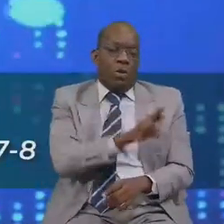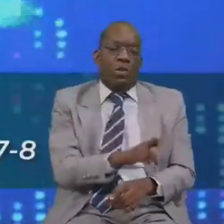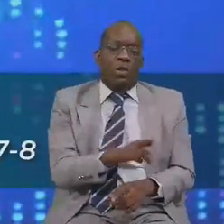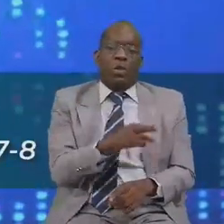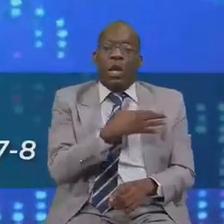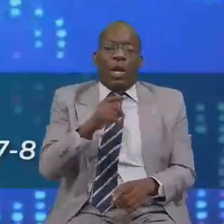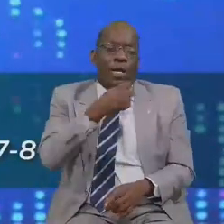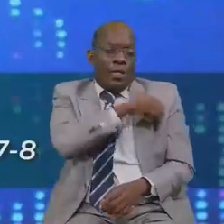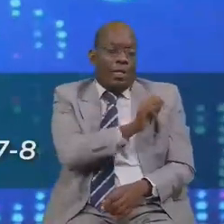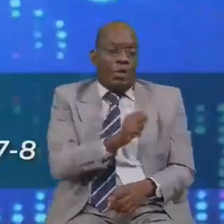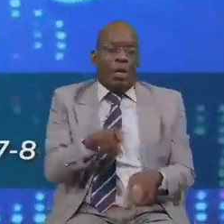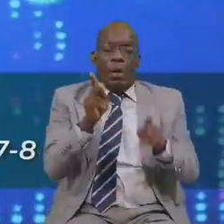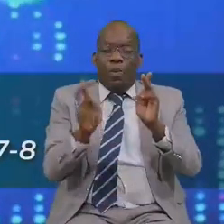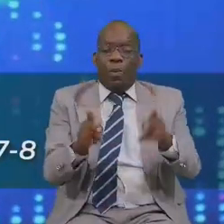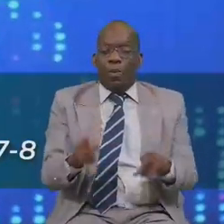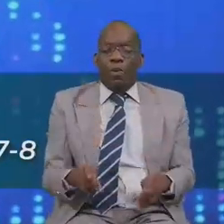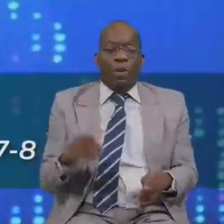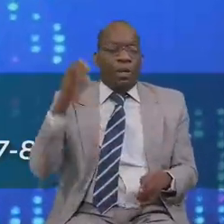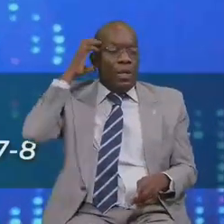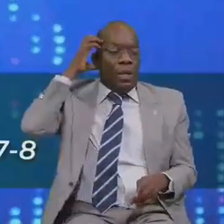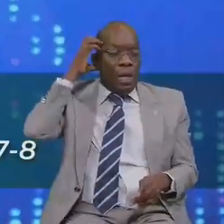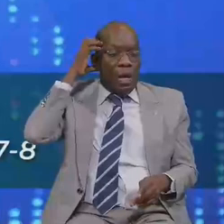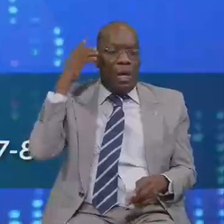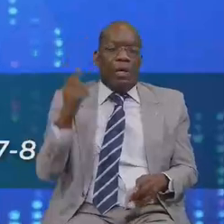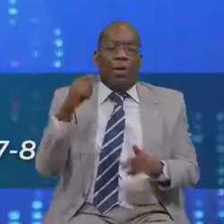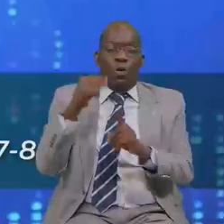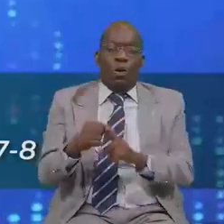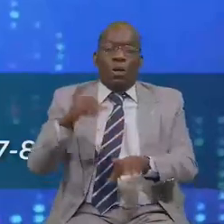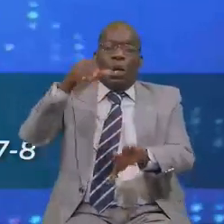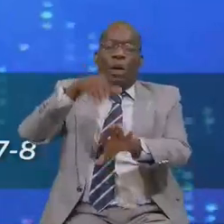religieux traditionnels, tu écouteras la parole qui sort de ma bouche.